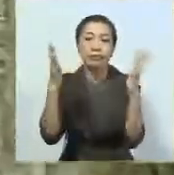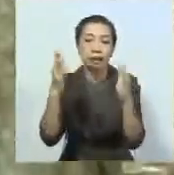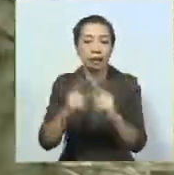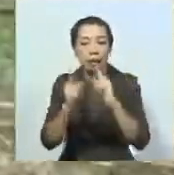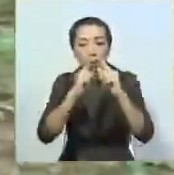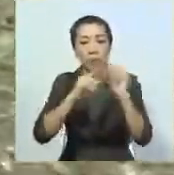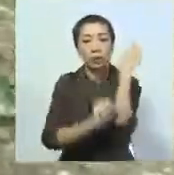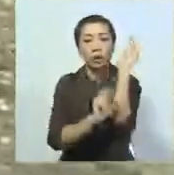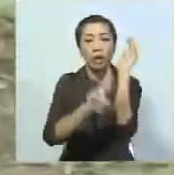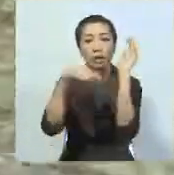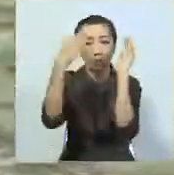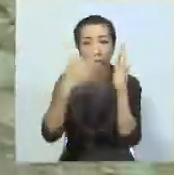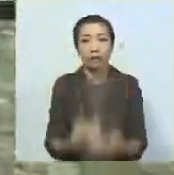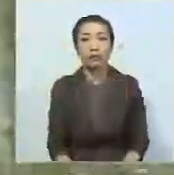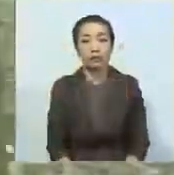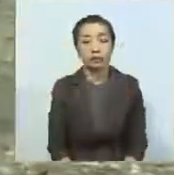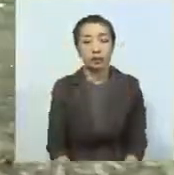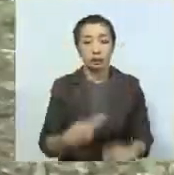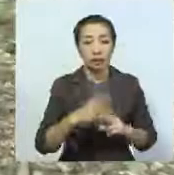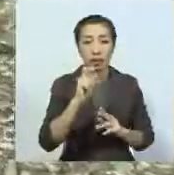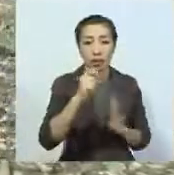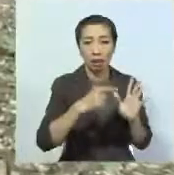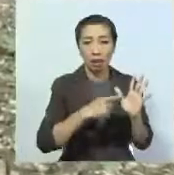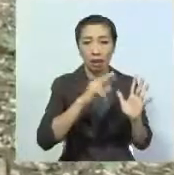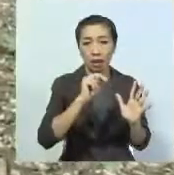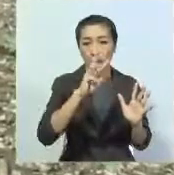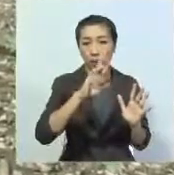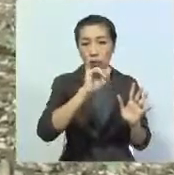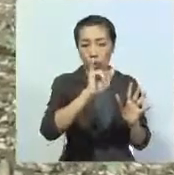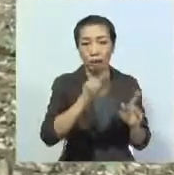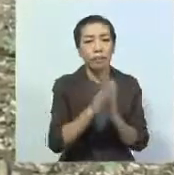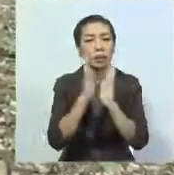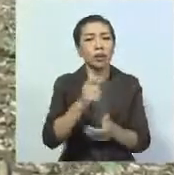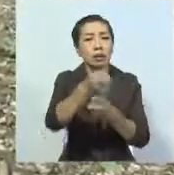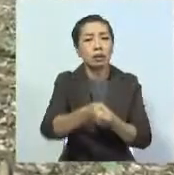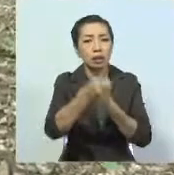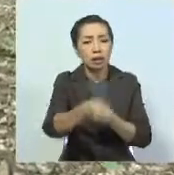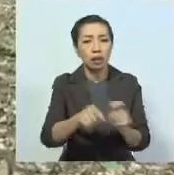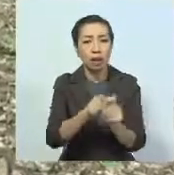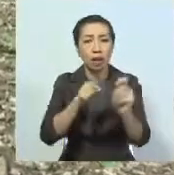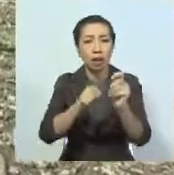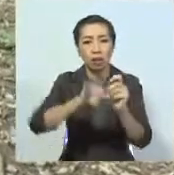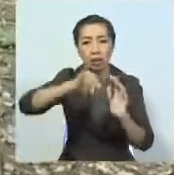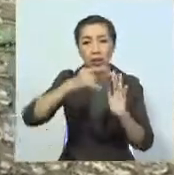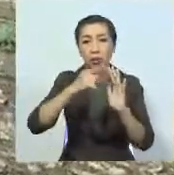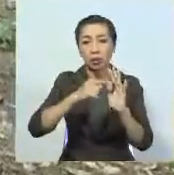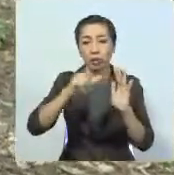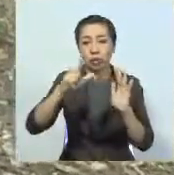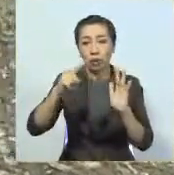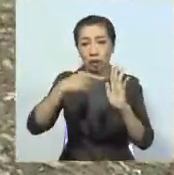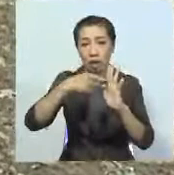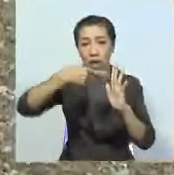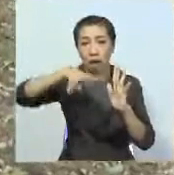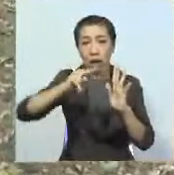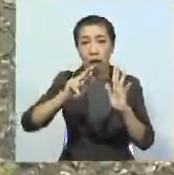ใดขณะที่ทางนายอำนวยมีเกิดหนึ่งในชาวสวนยางที่อำเภอจุฬาภรณ์จังหวัดนครศรีธร